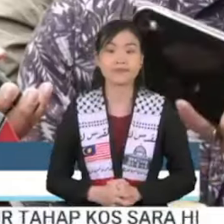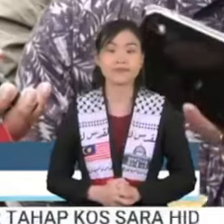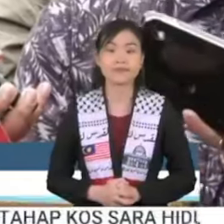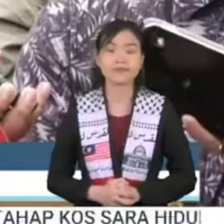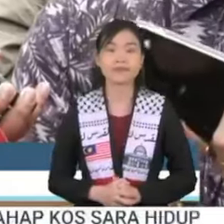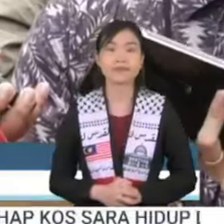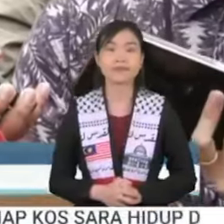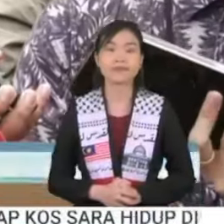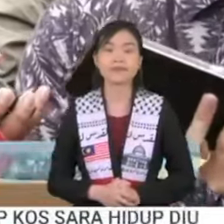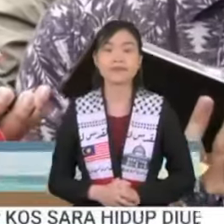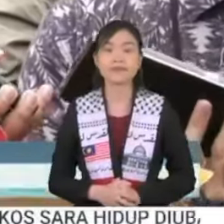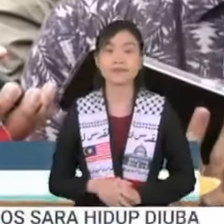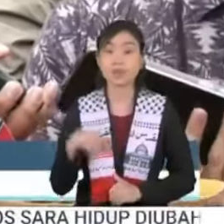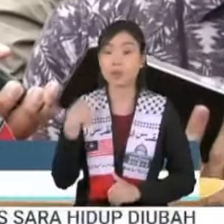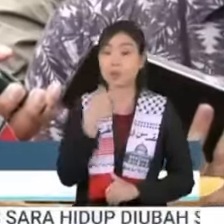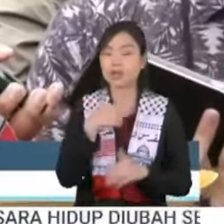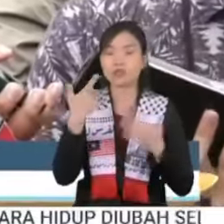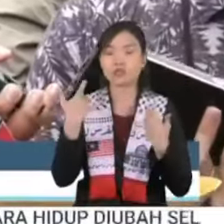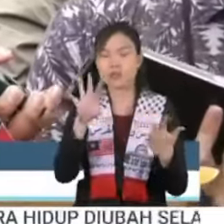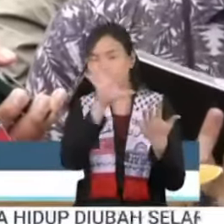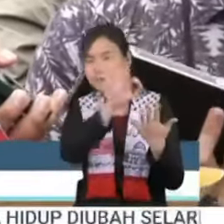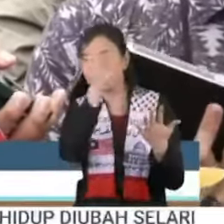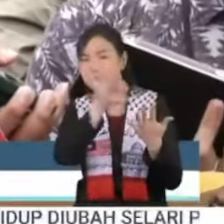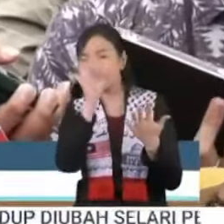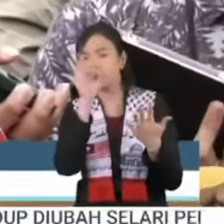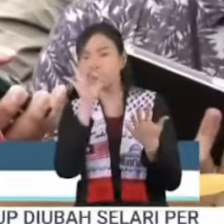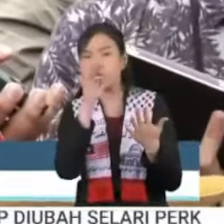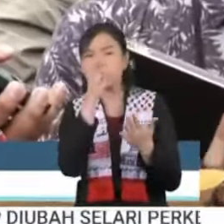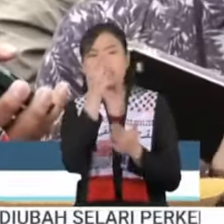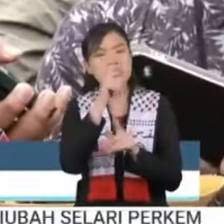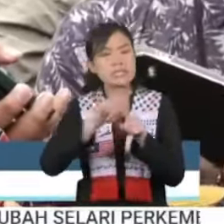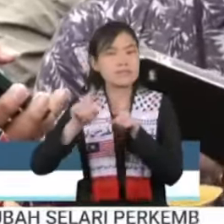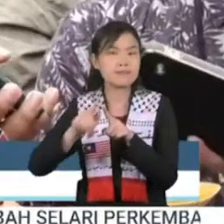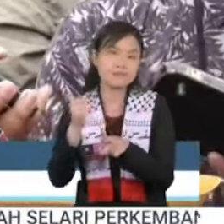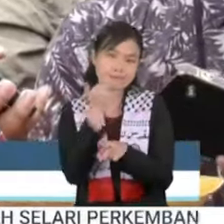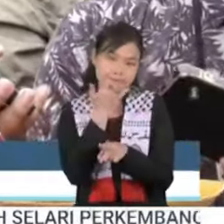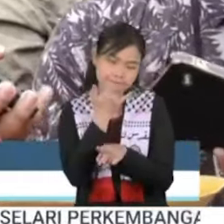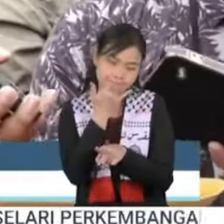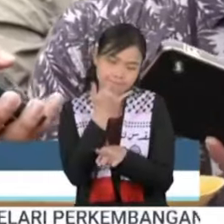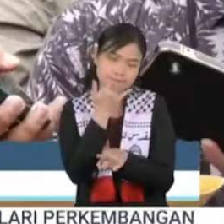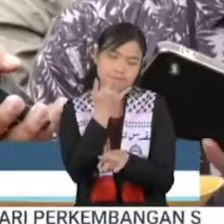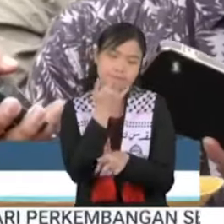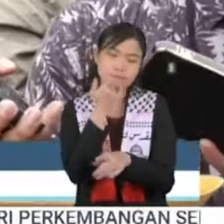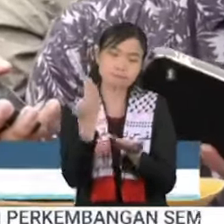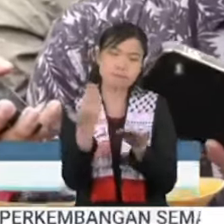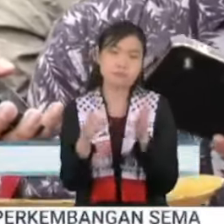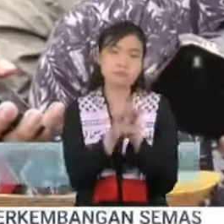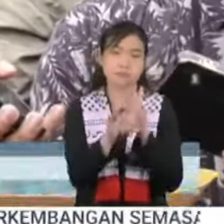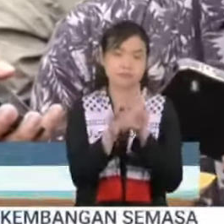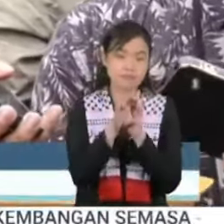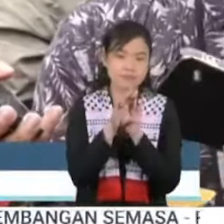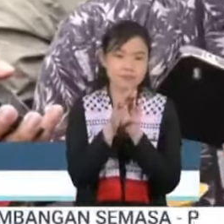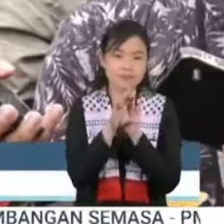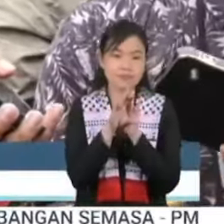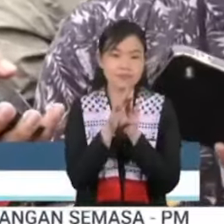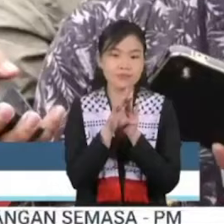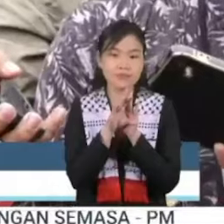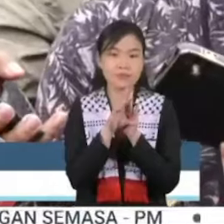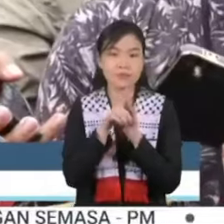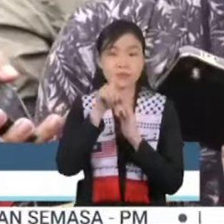Daripada itu juga pihak kami telah mengesan beberapa kesalahan-kesalahan. Antaranya ialah